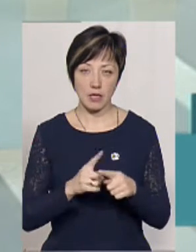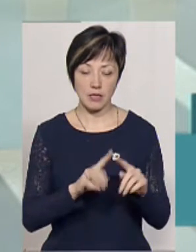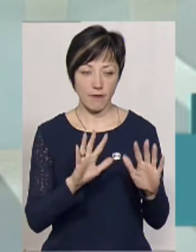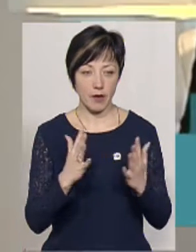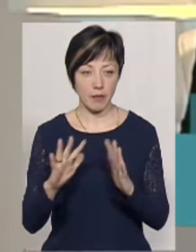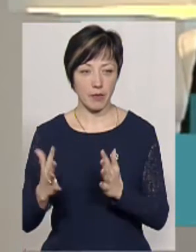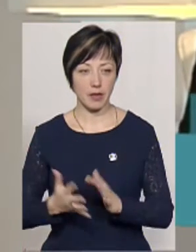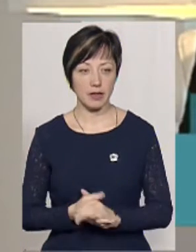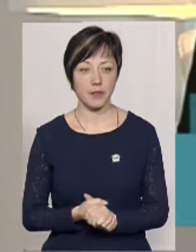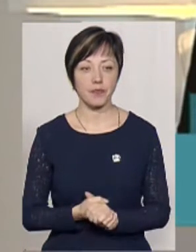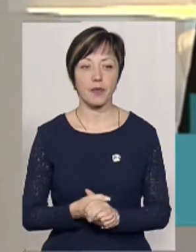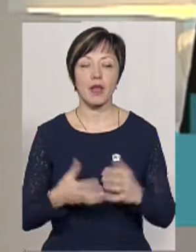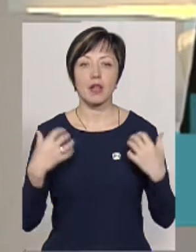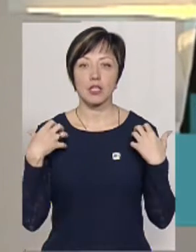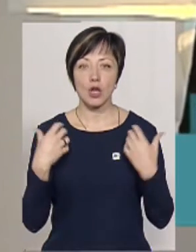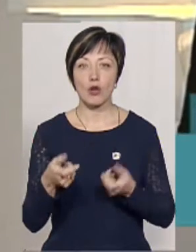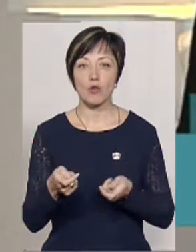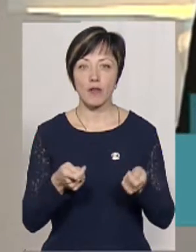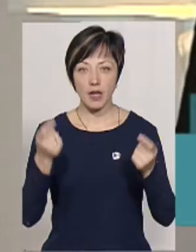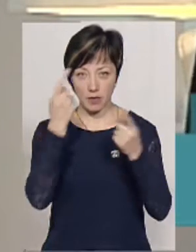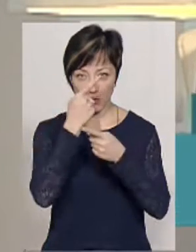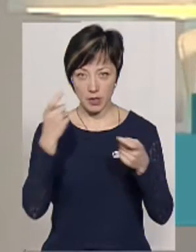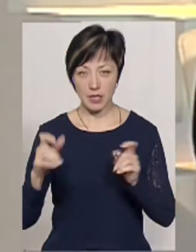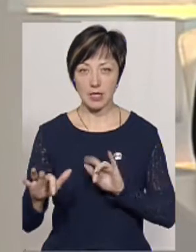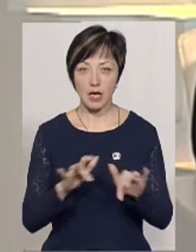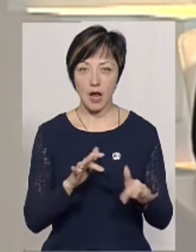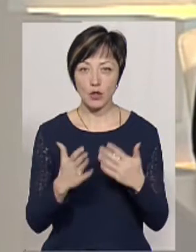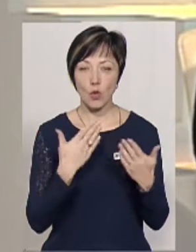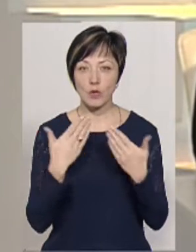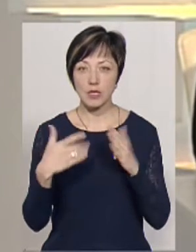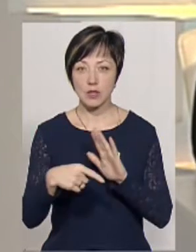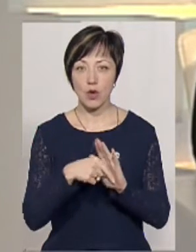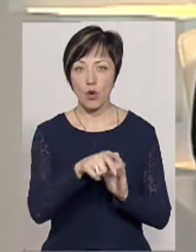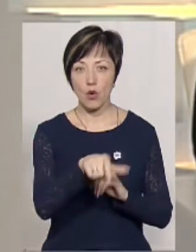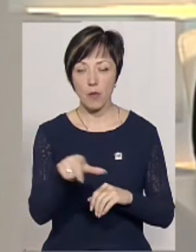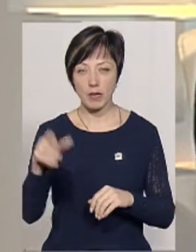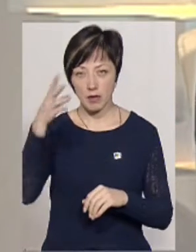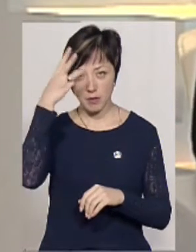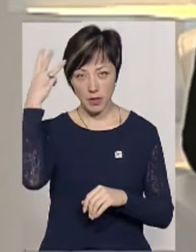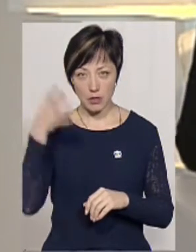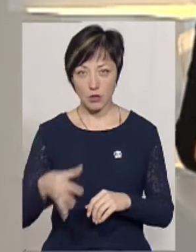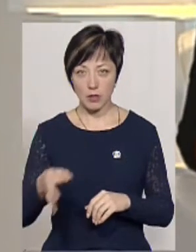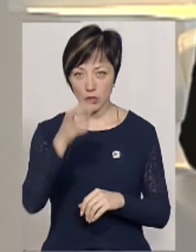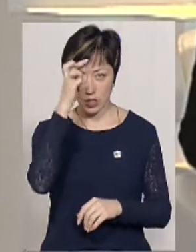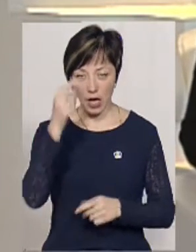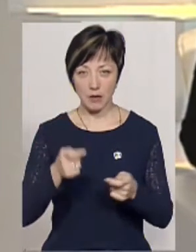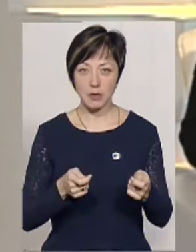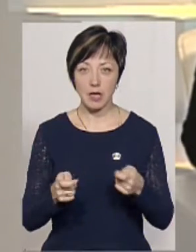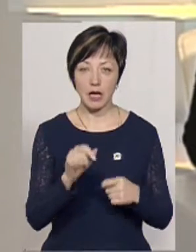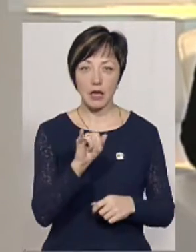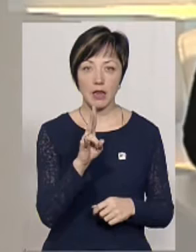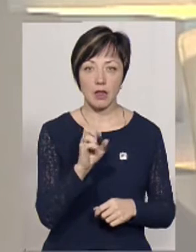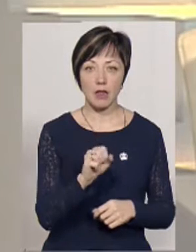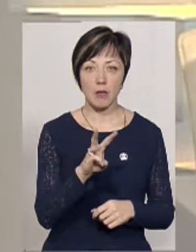випадки. Начальник управління інформаційної діяльності та комунікації з громадськістю Хмельницької обласної державної адміністрації Інна